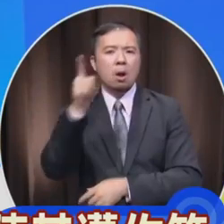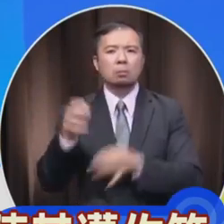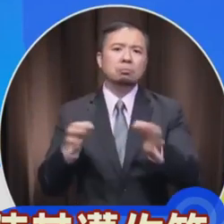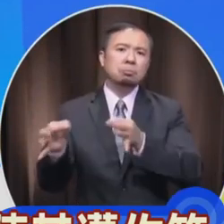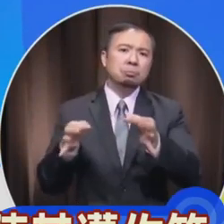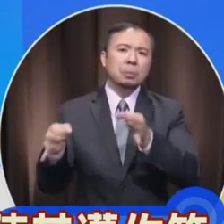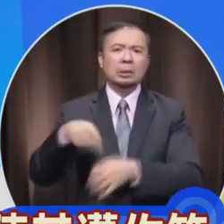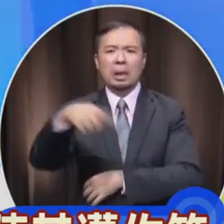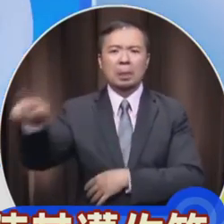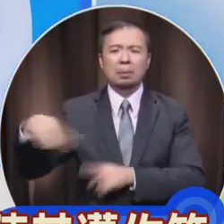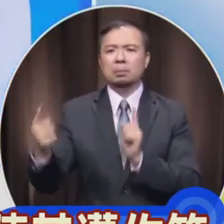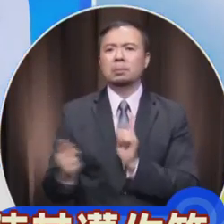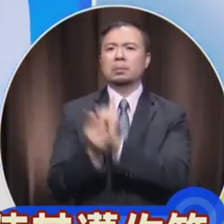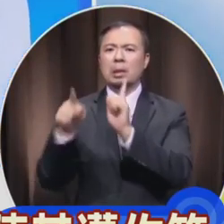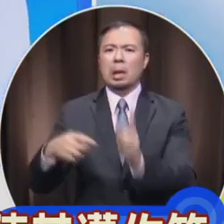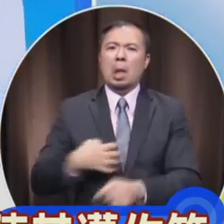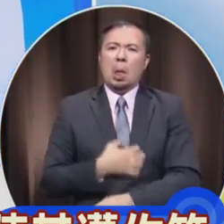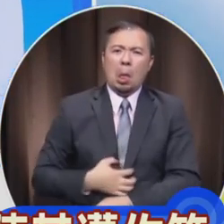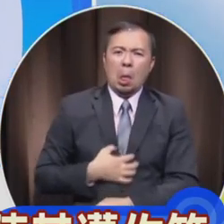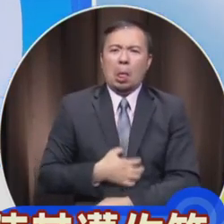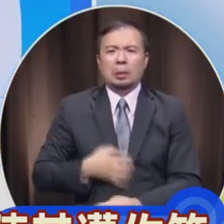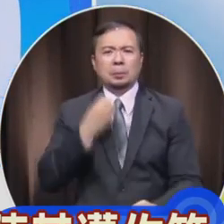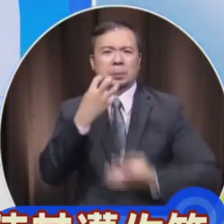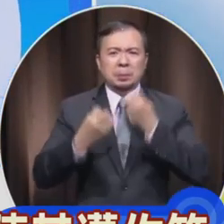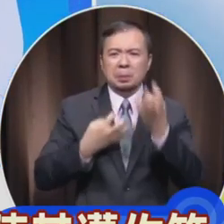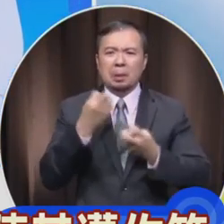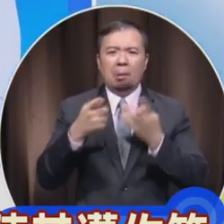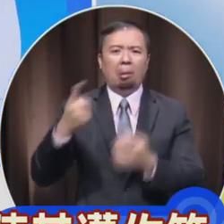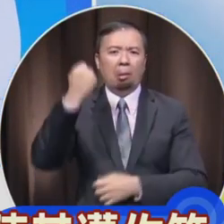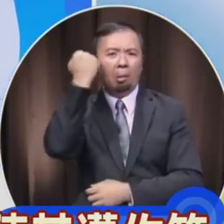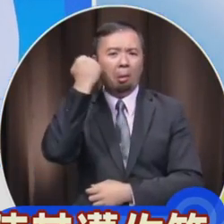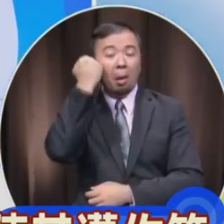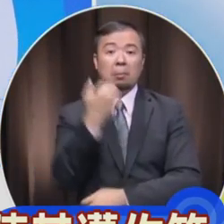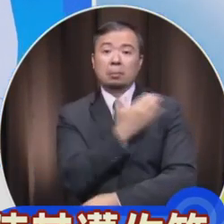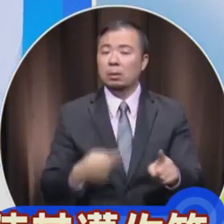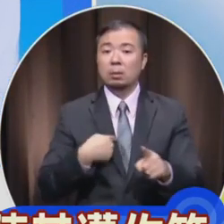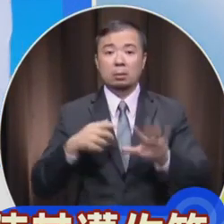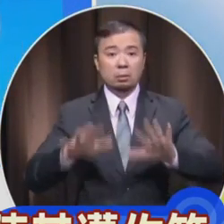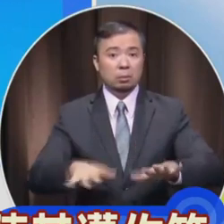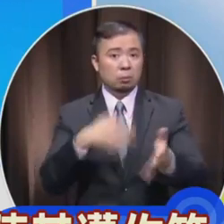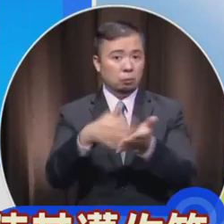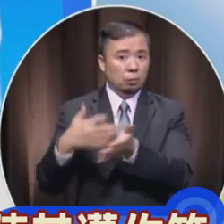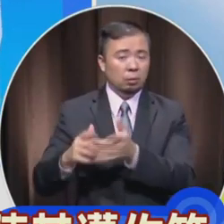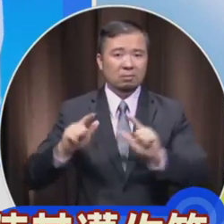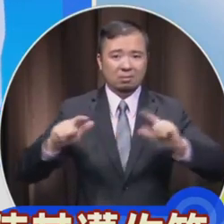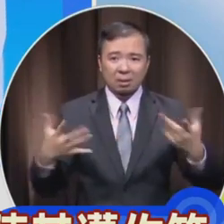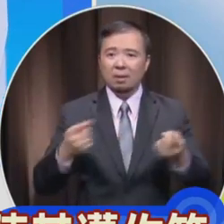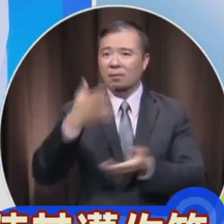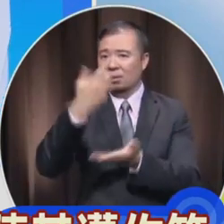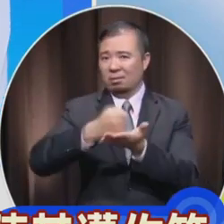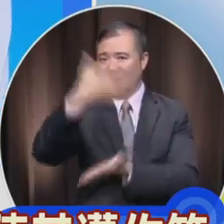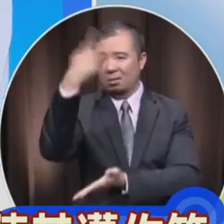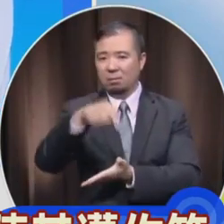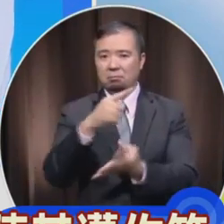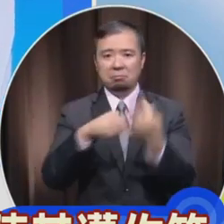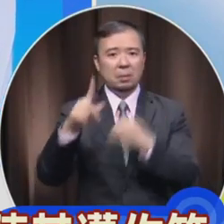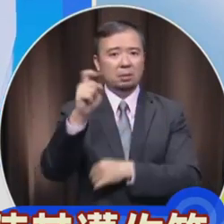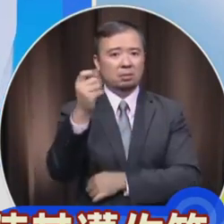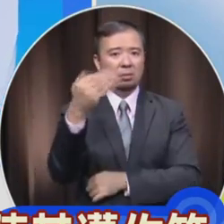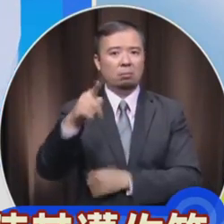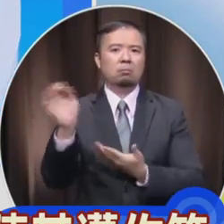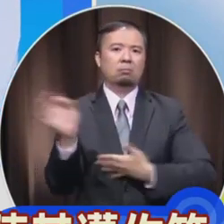有， 而且非常的痛苦，不管是游览车，不管是欧麦，现在问题来